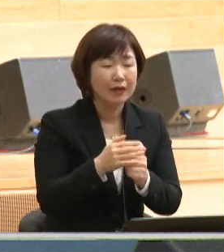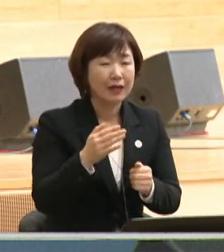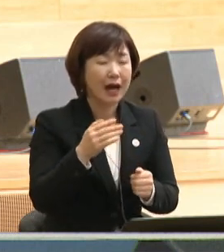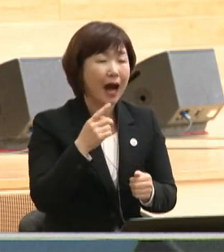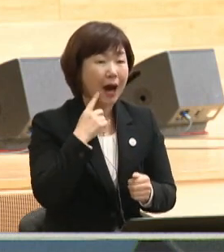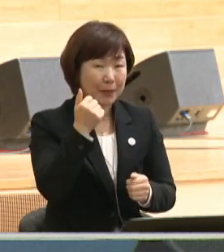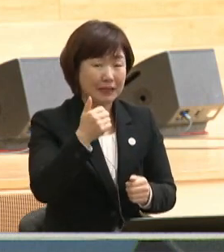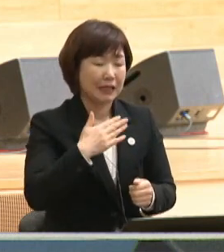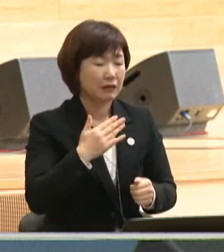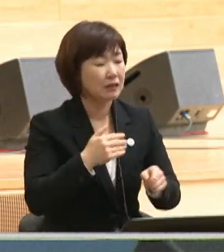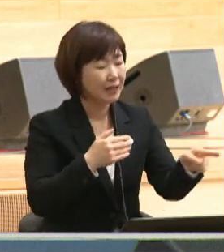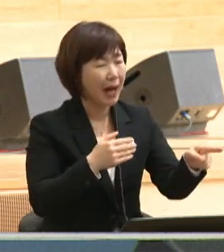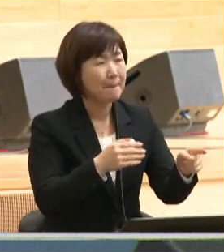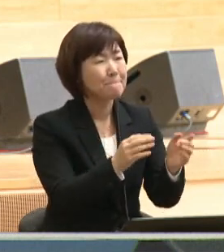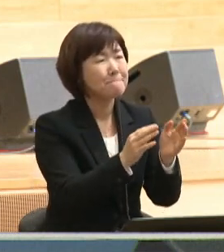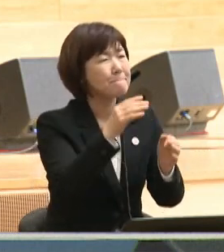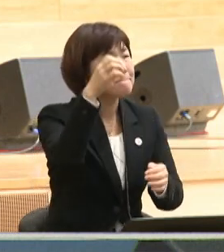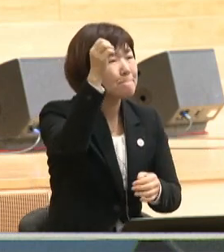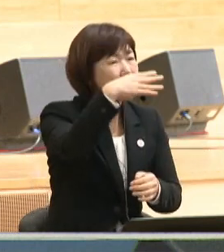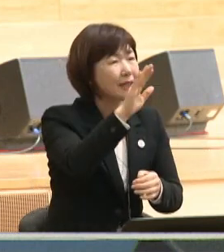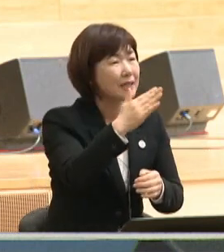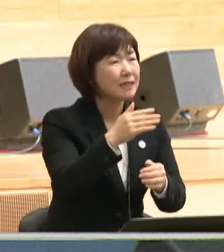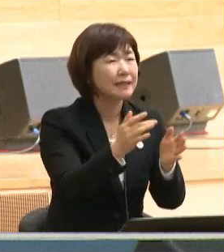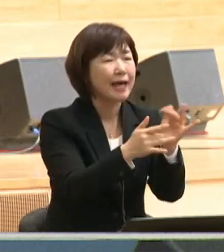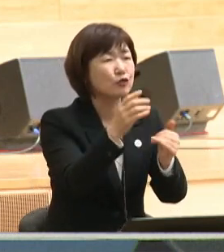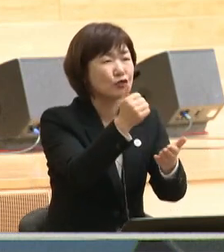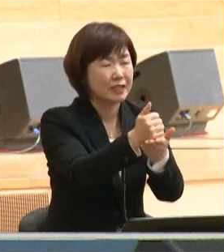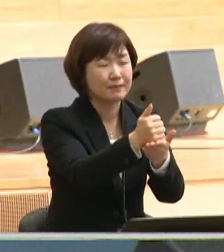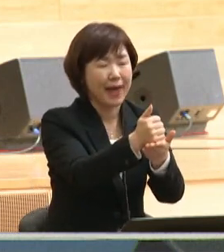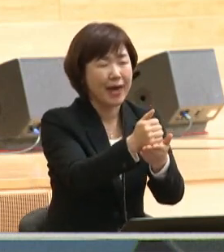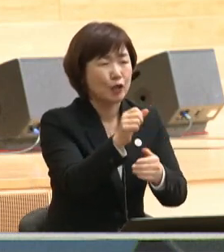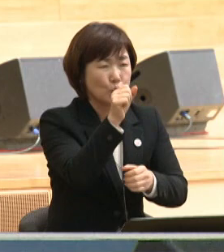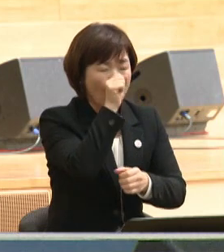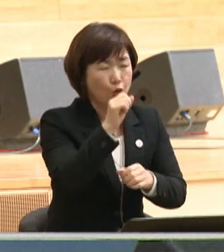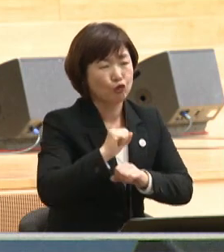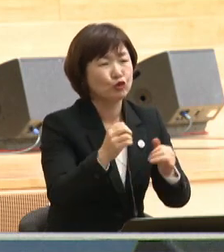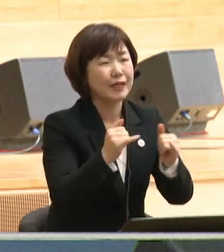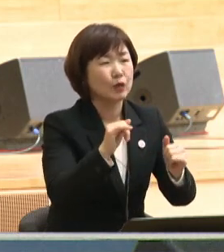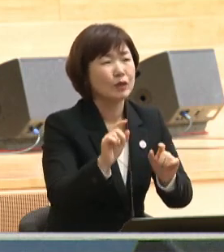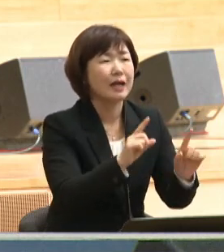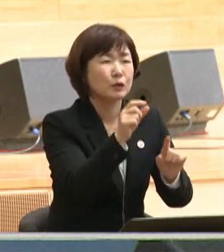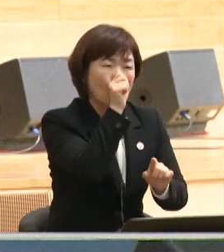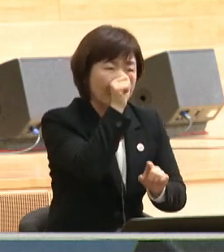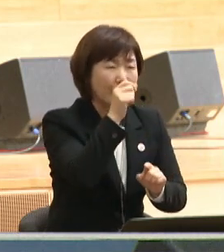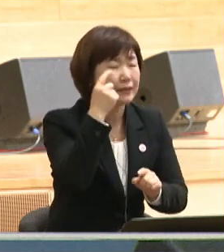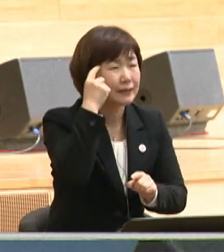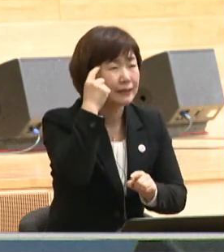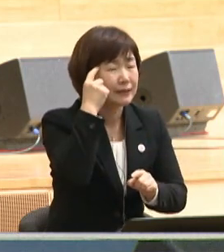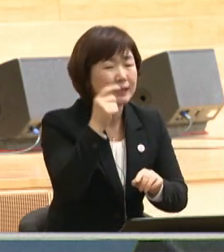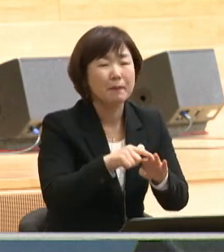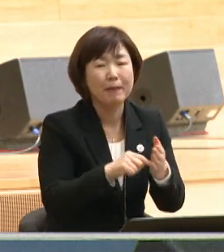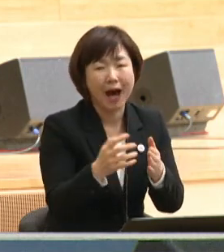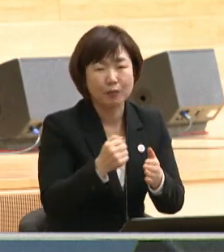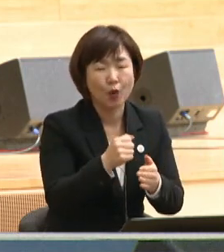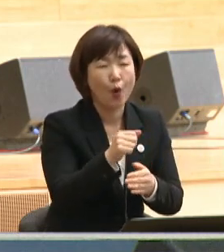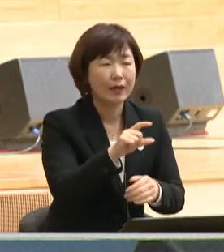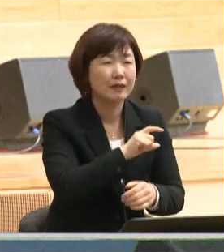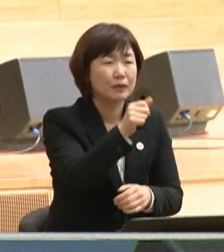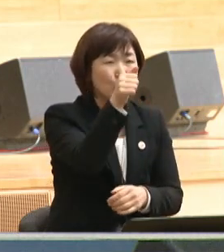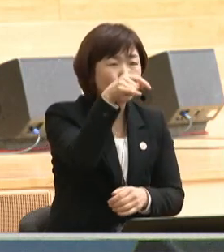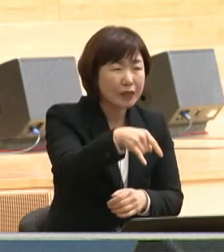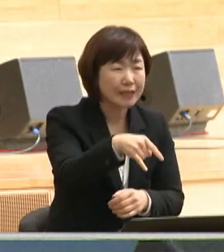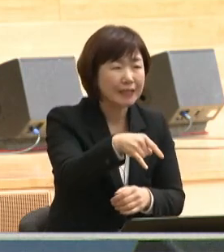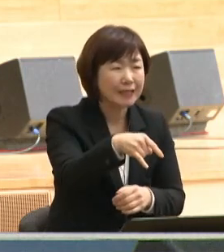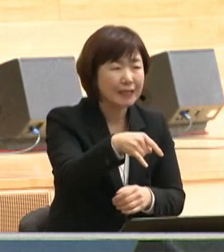니가 빛이신 예수님의 좋은 군사력 군사로 살면 좋겠다 그런 마음에서 이름을 휘라고